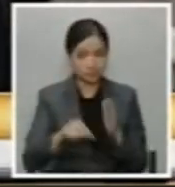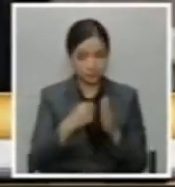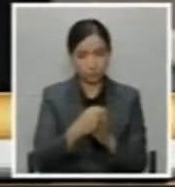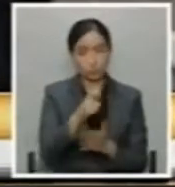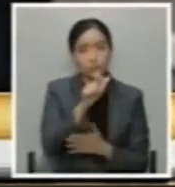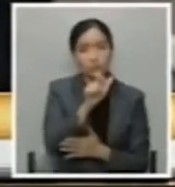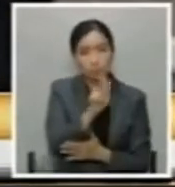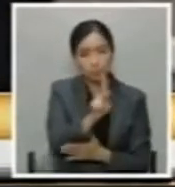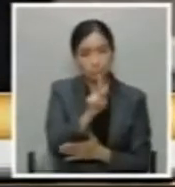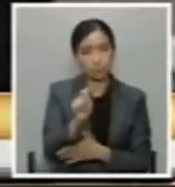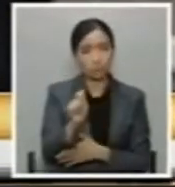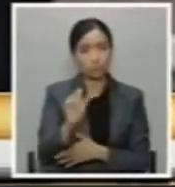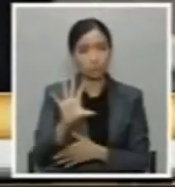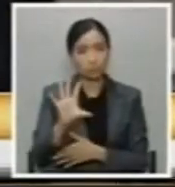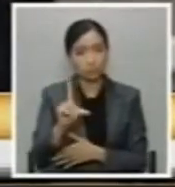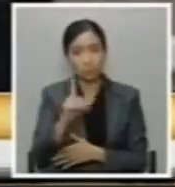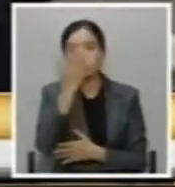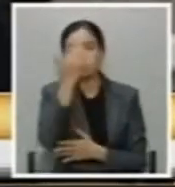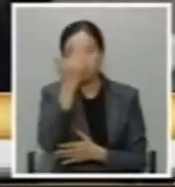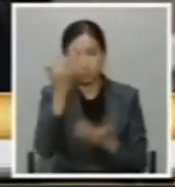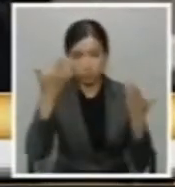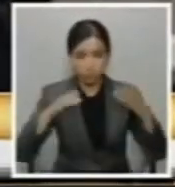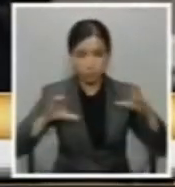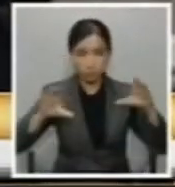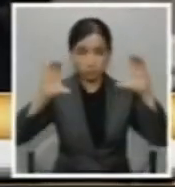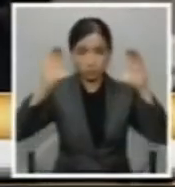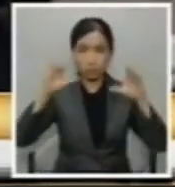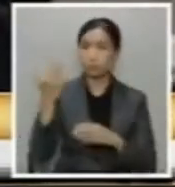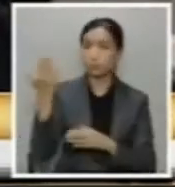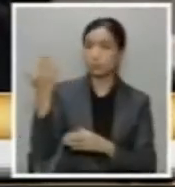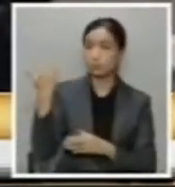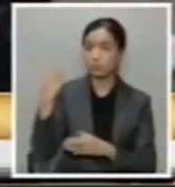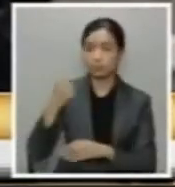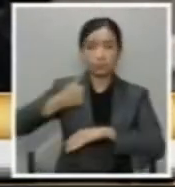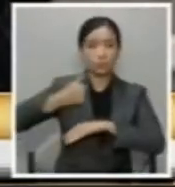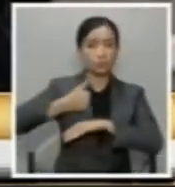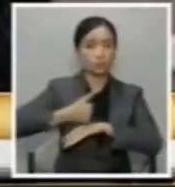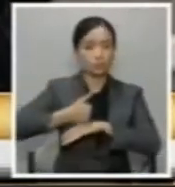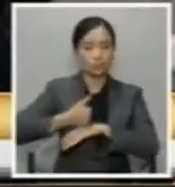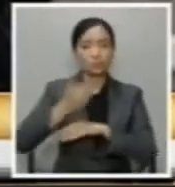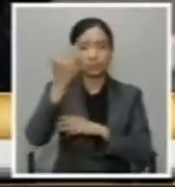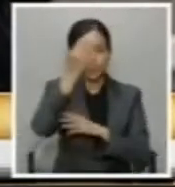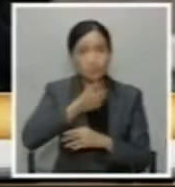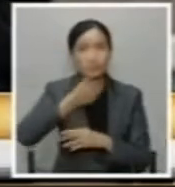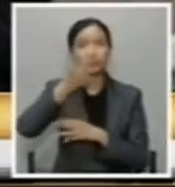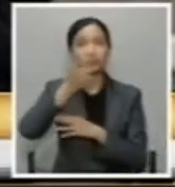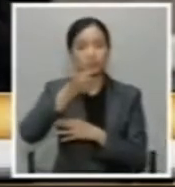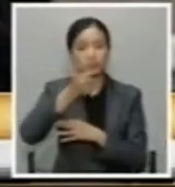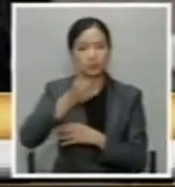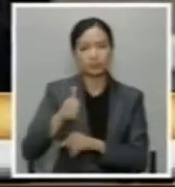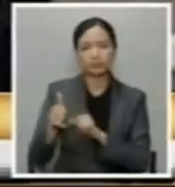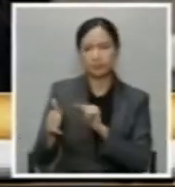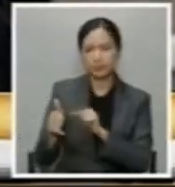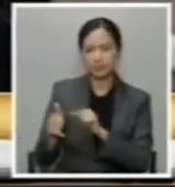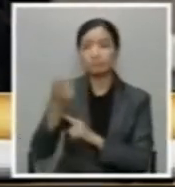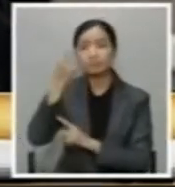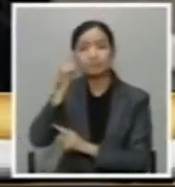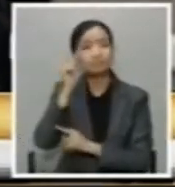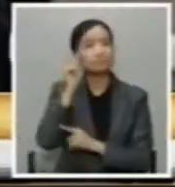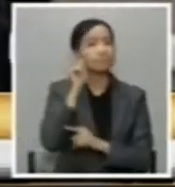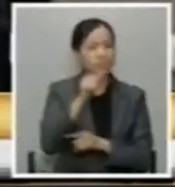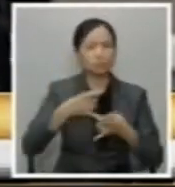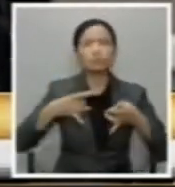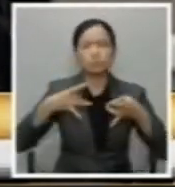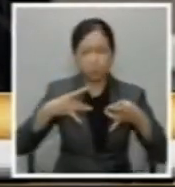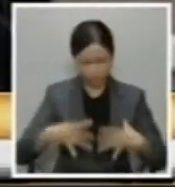ก็เป็นเพราะรัฐบาลในขณะนั้นรัฐบาลภายใต้การนำของคุณอภิสิทธิ์เวชชาชีวะได้คำนึงถึงความ